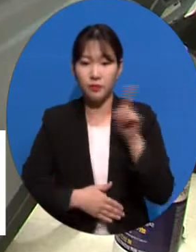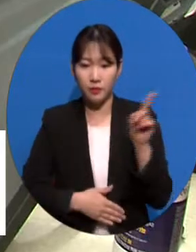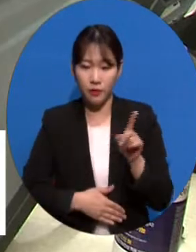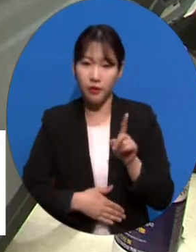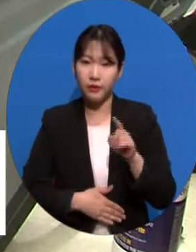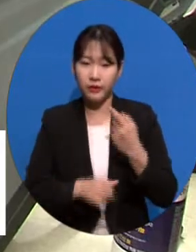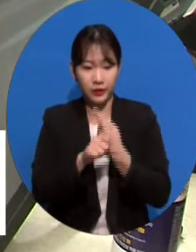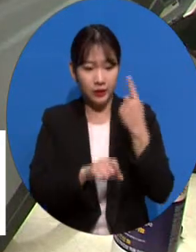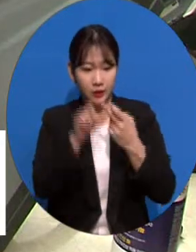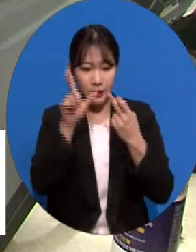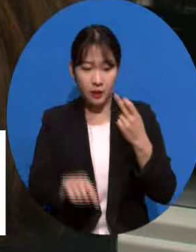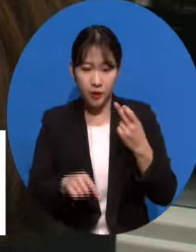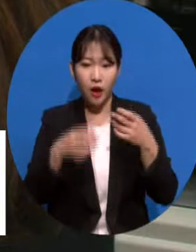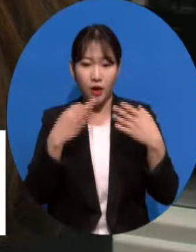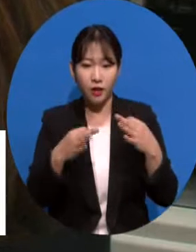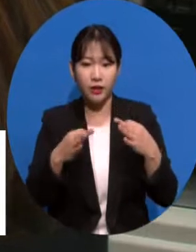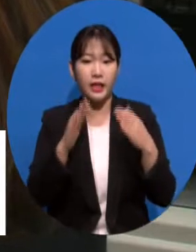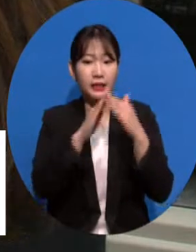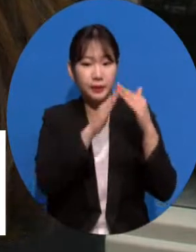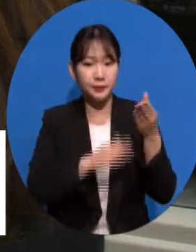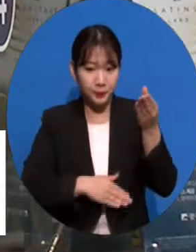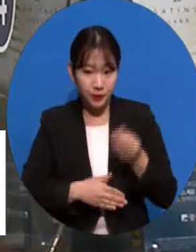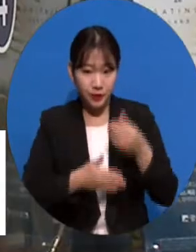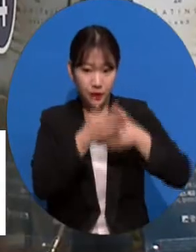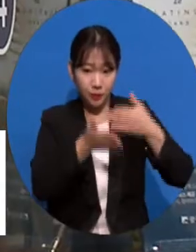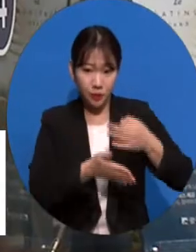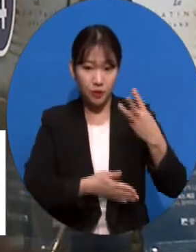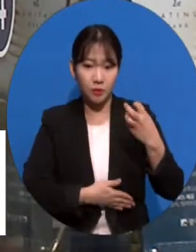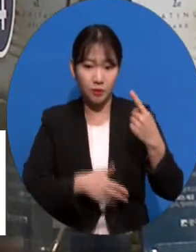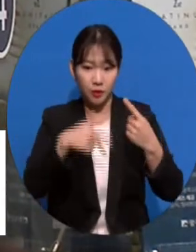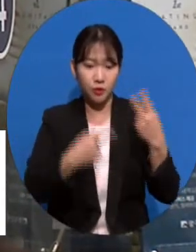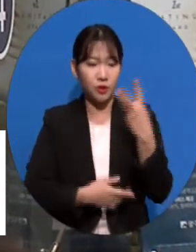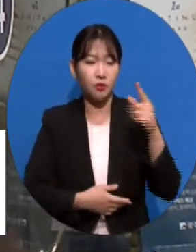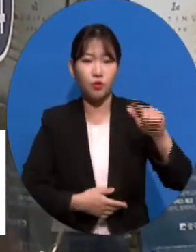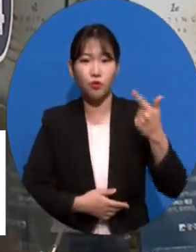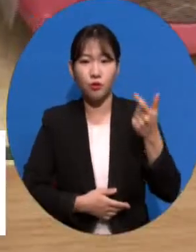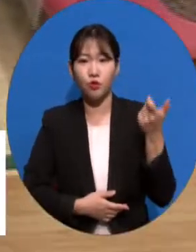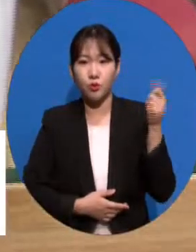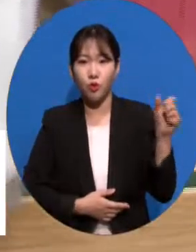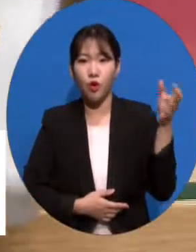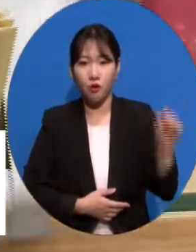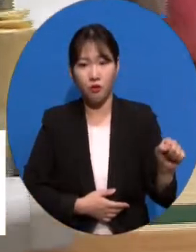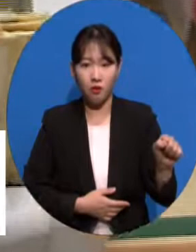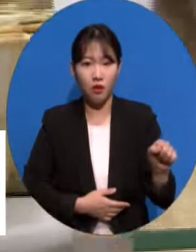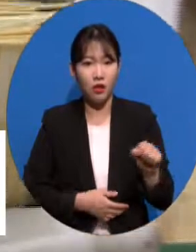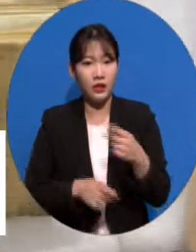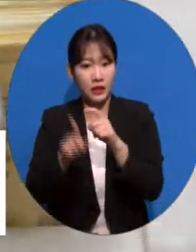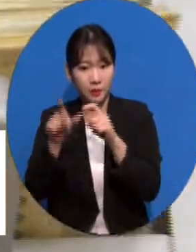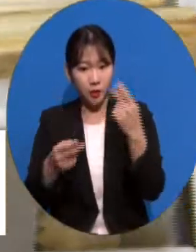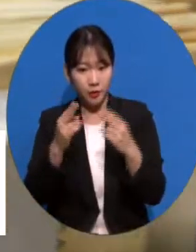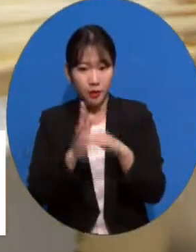지난해 12월 예금은행의 가계대출 잔액은 31조 3660 5억원으로 직전 달과